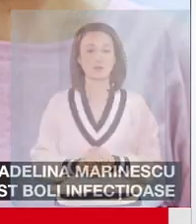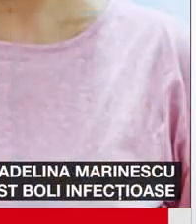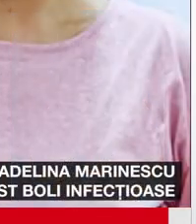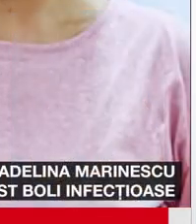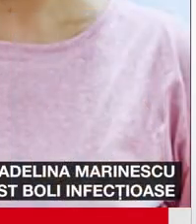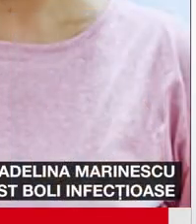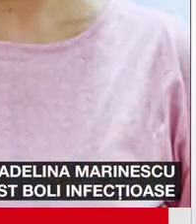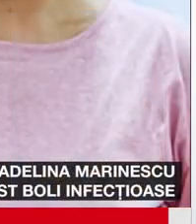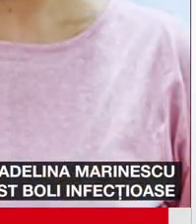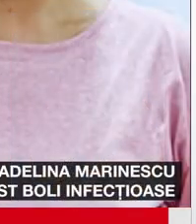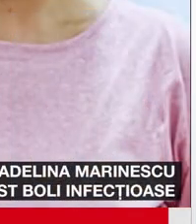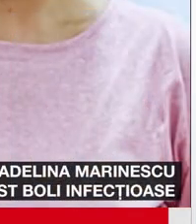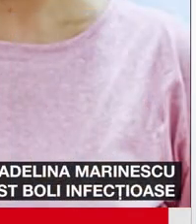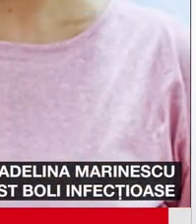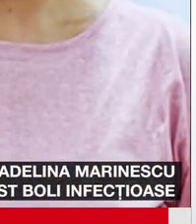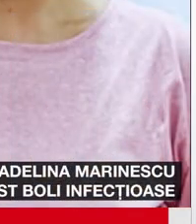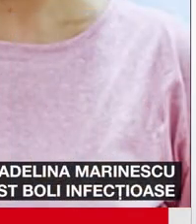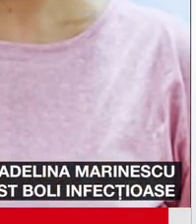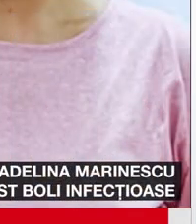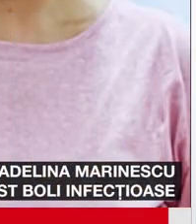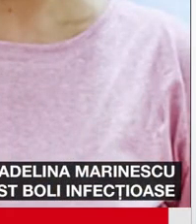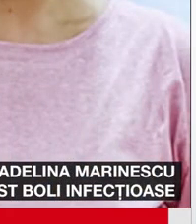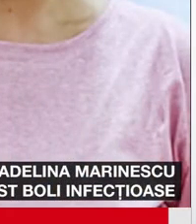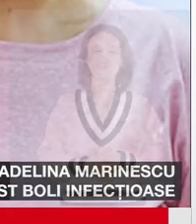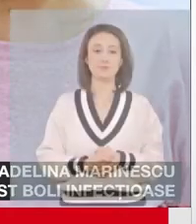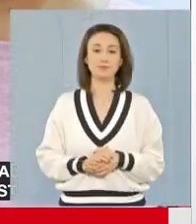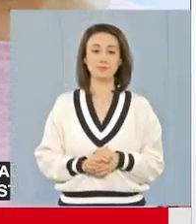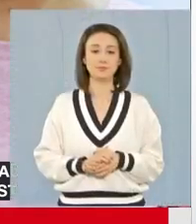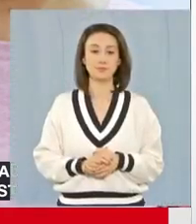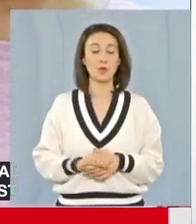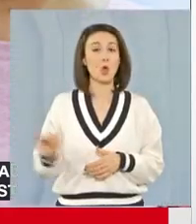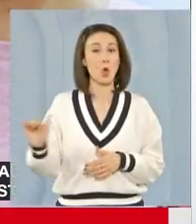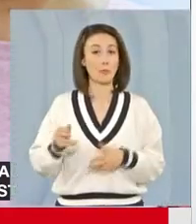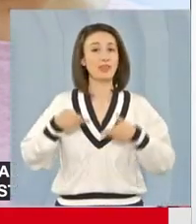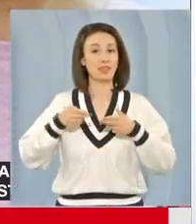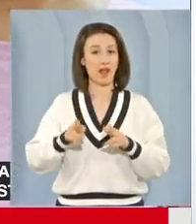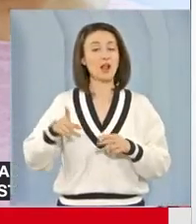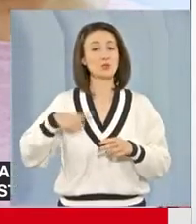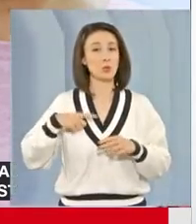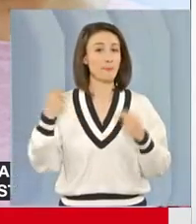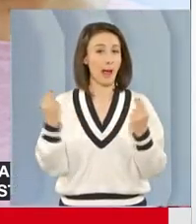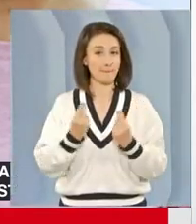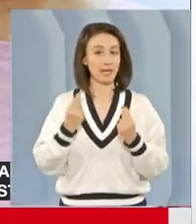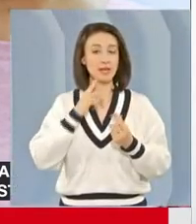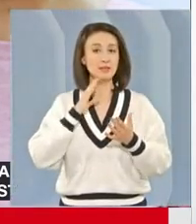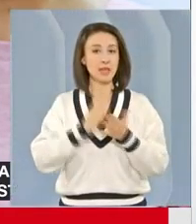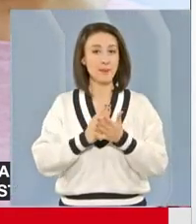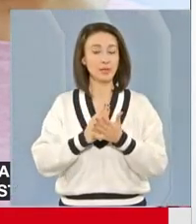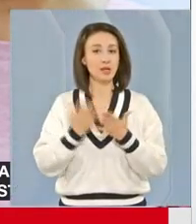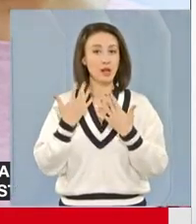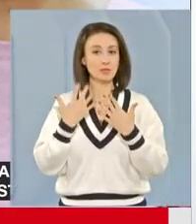Copiii internați pe secție sunt cu stare mai bună decât la internare, sunt stabil